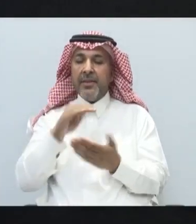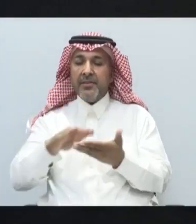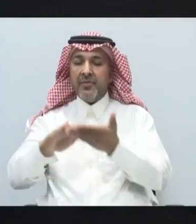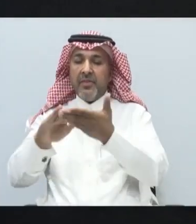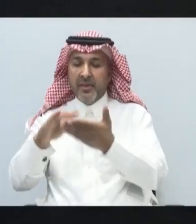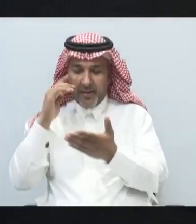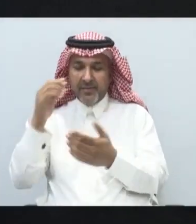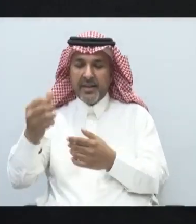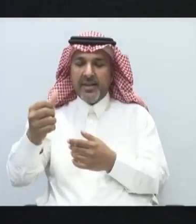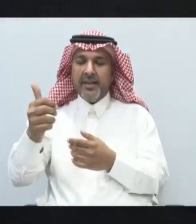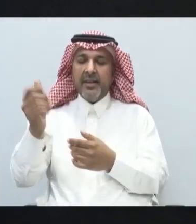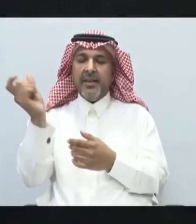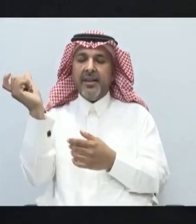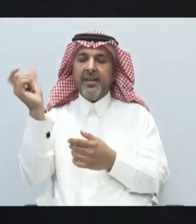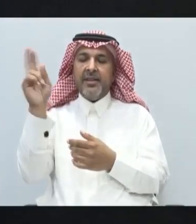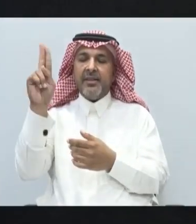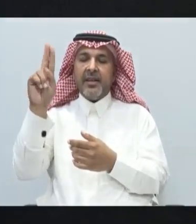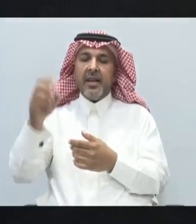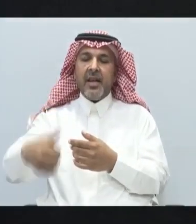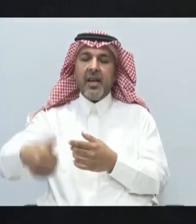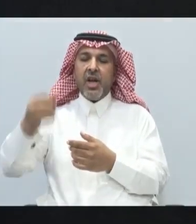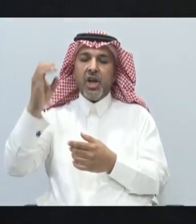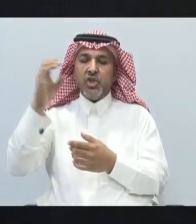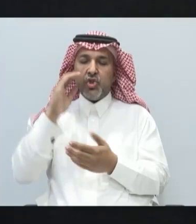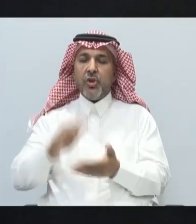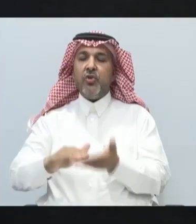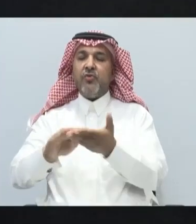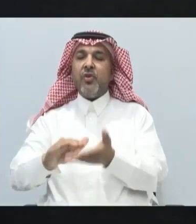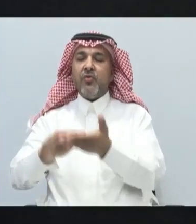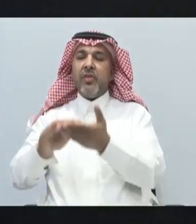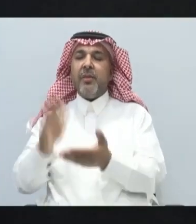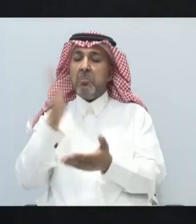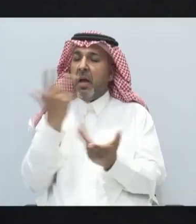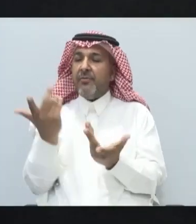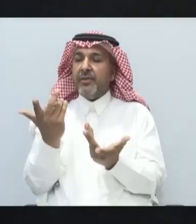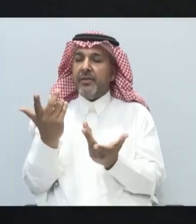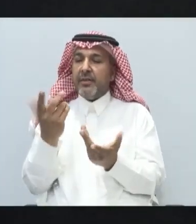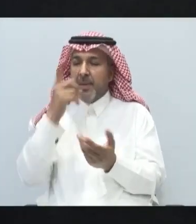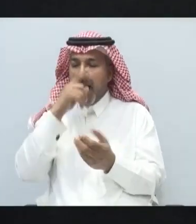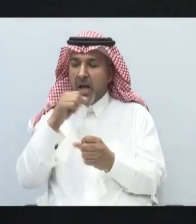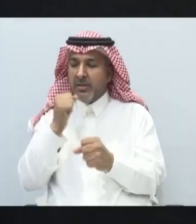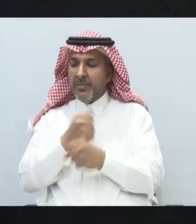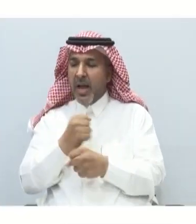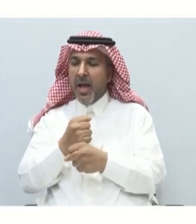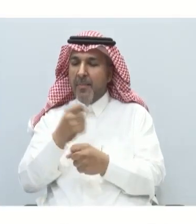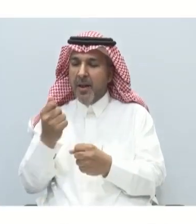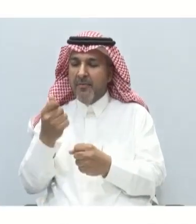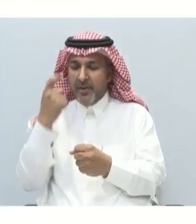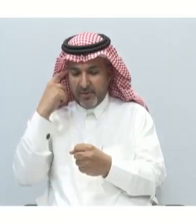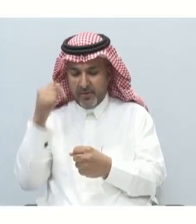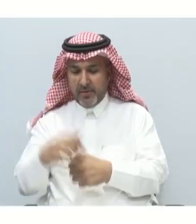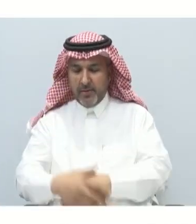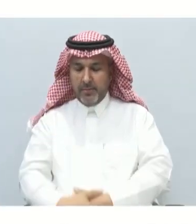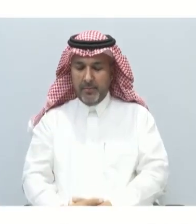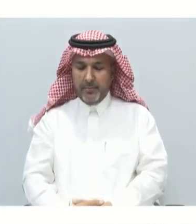لكن طالما ان الشركه قائمه فبالتالي حيكون في مصروفات ثابته لها وطبعا